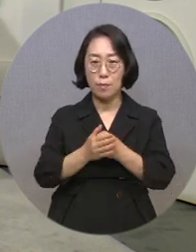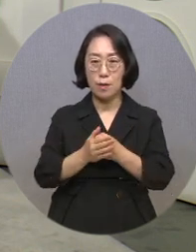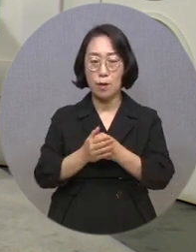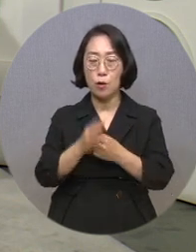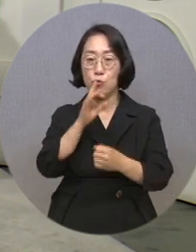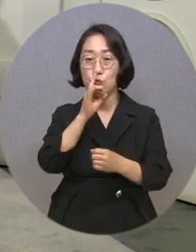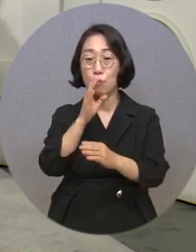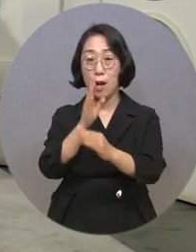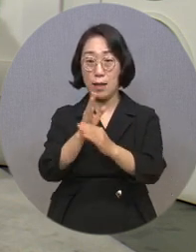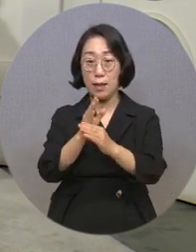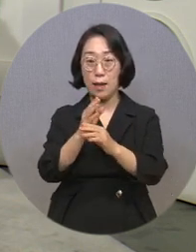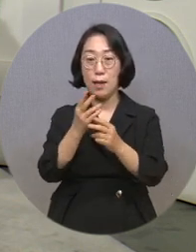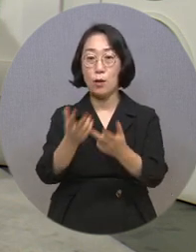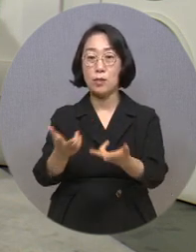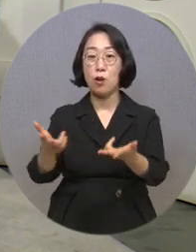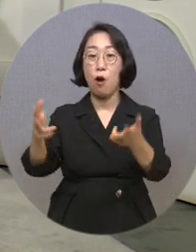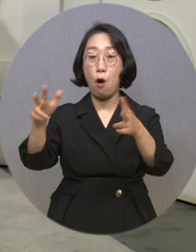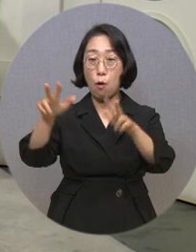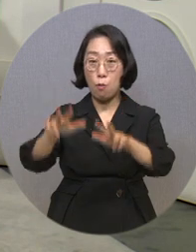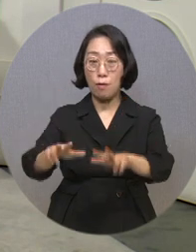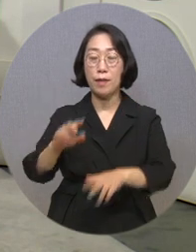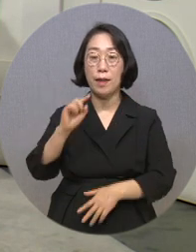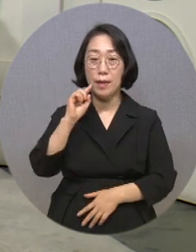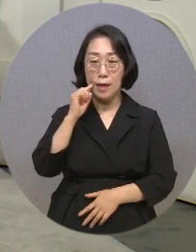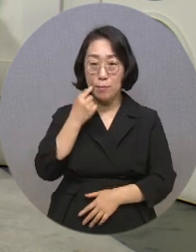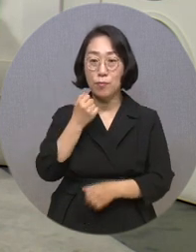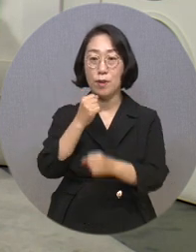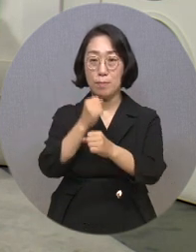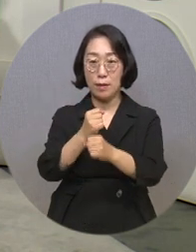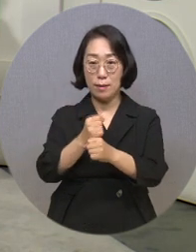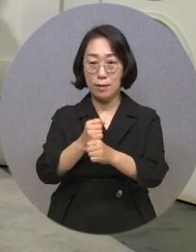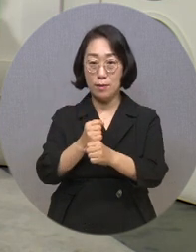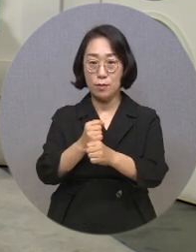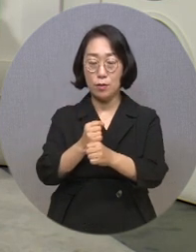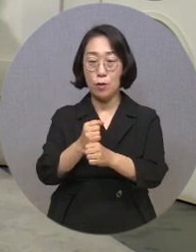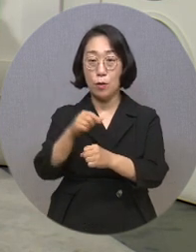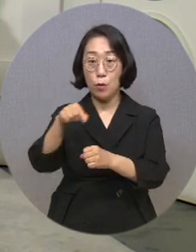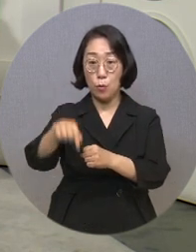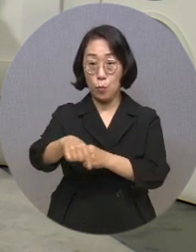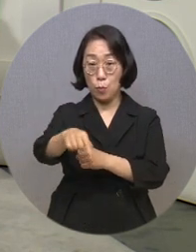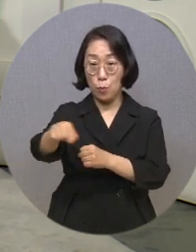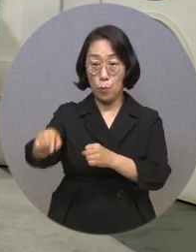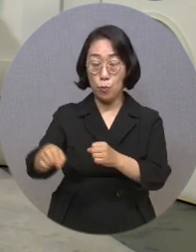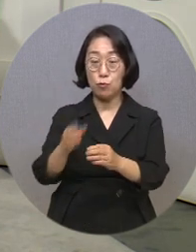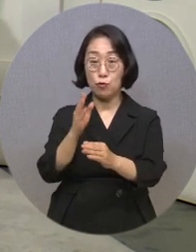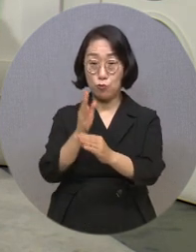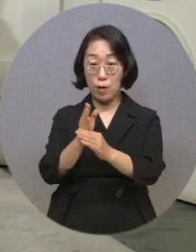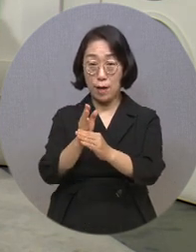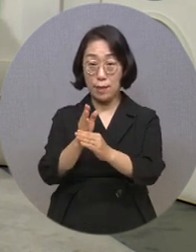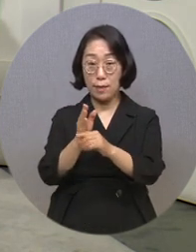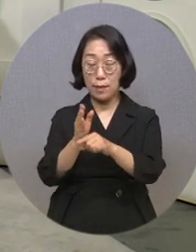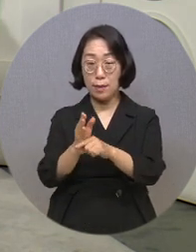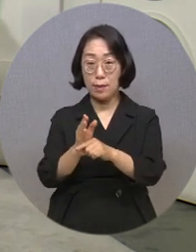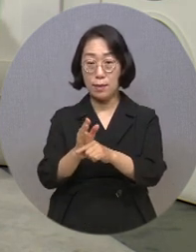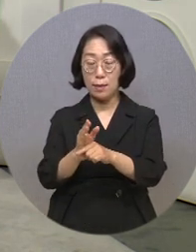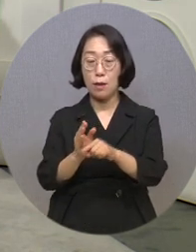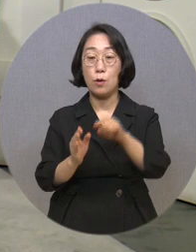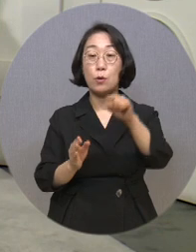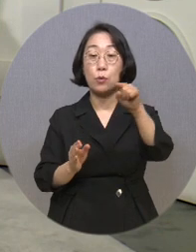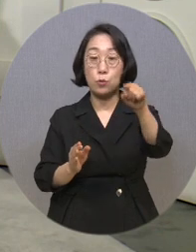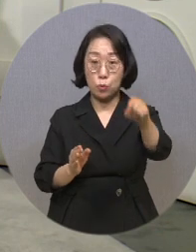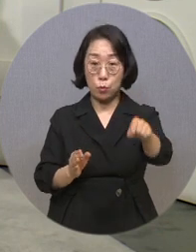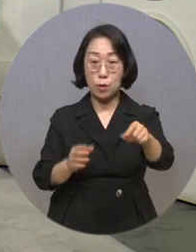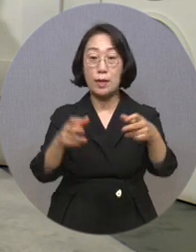가운데다가 이제 정원을 아름답게 꾸며놨어요. 아. 그래서 그 정원을 가운데 두고 건너편에